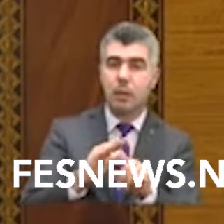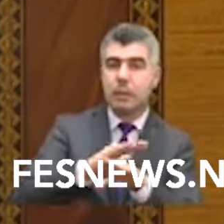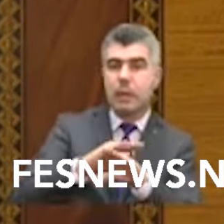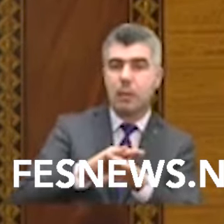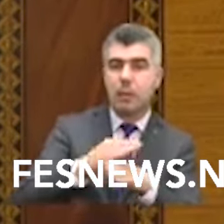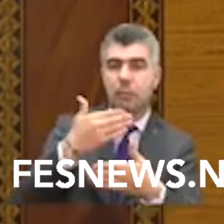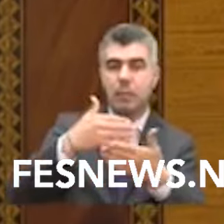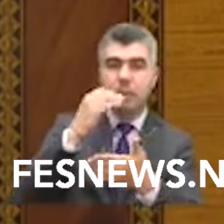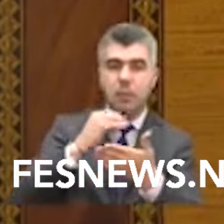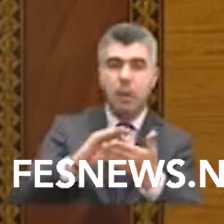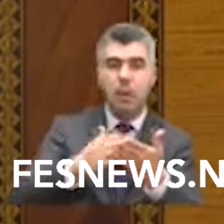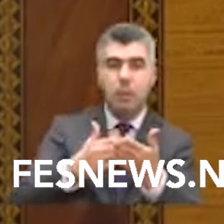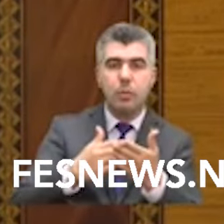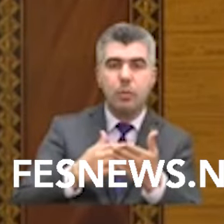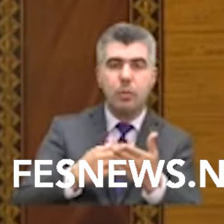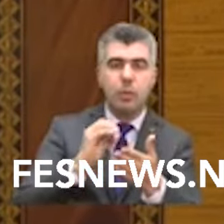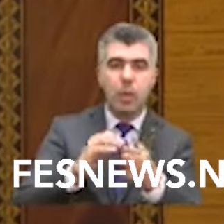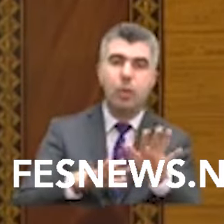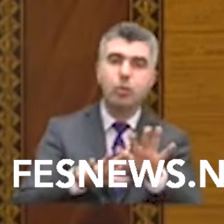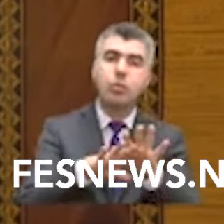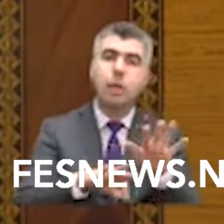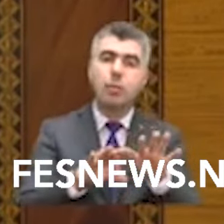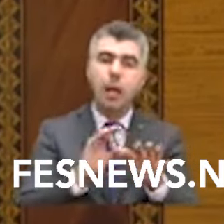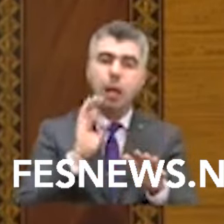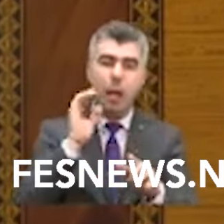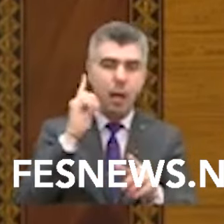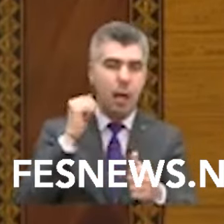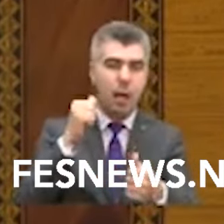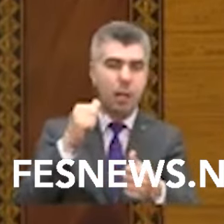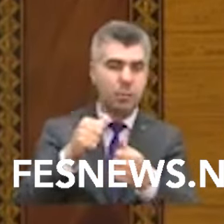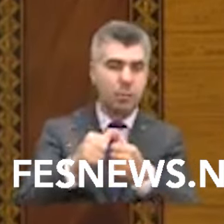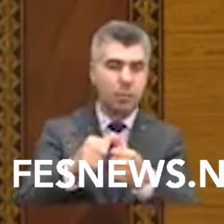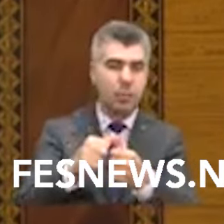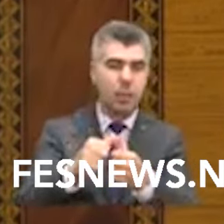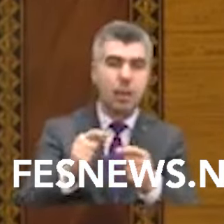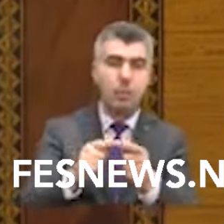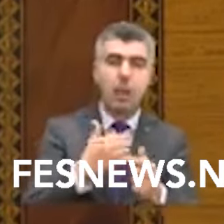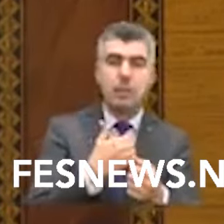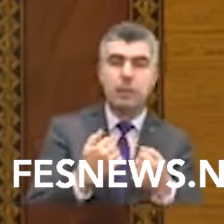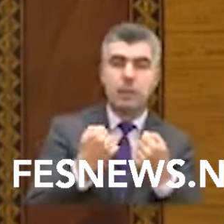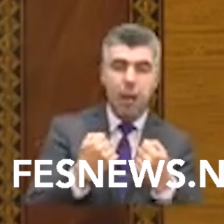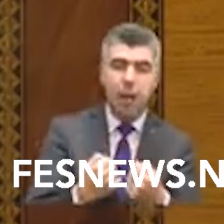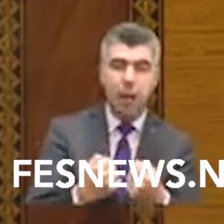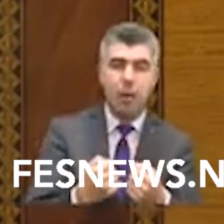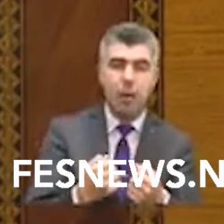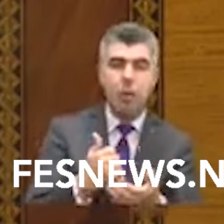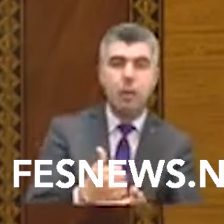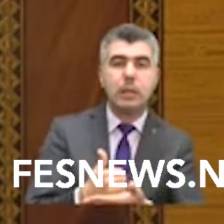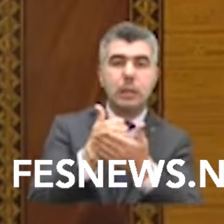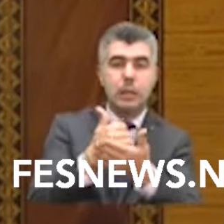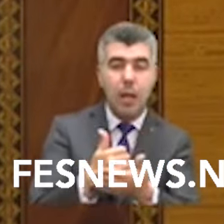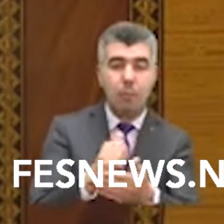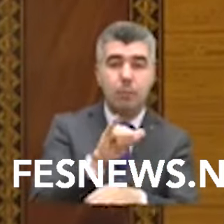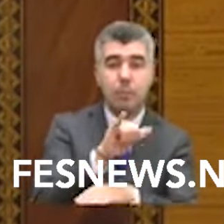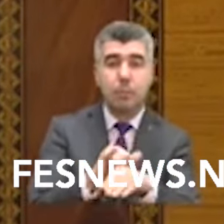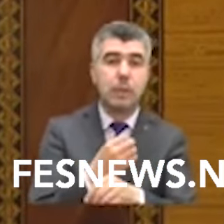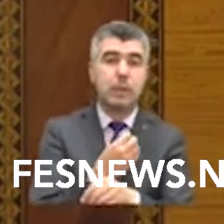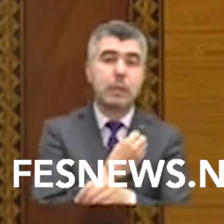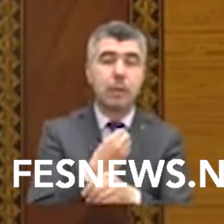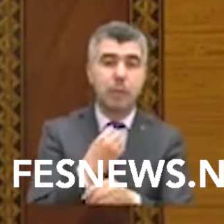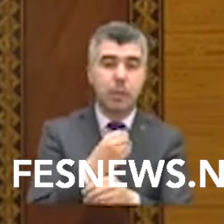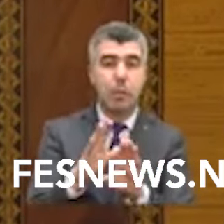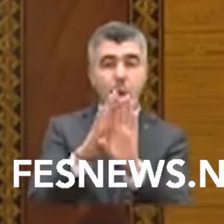التصور العام ديالنا للدولة الاجتماعية، وما يمكنش لنا نديروا الصحة والتعليم ونديروا الدعم الاجتماعي والتغطية